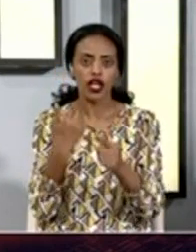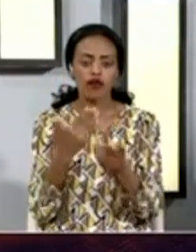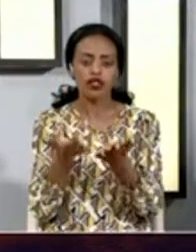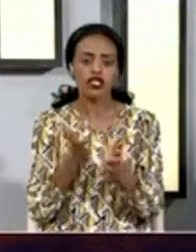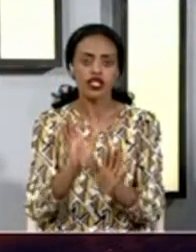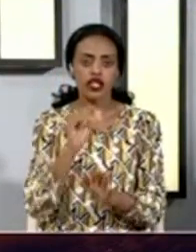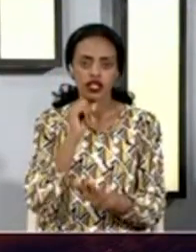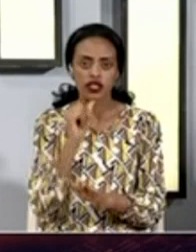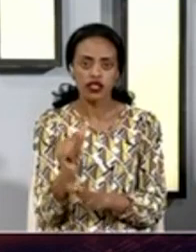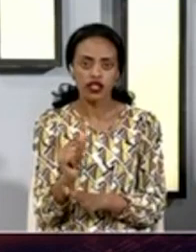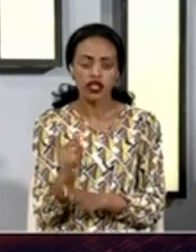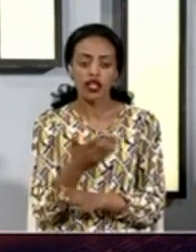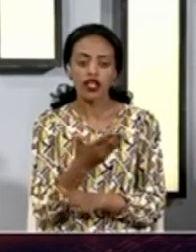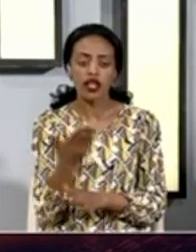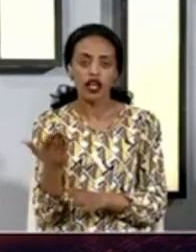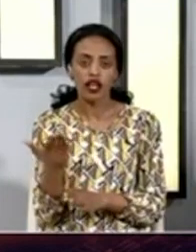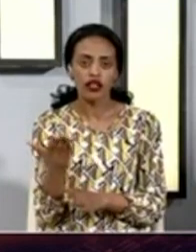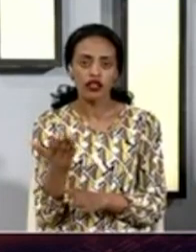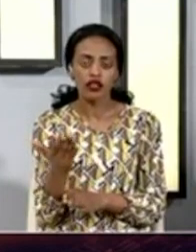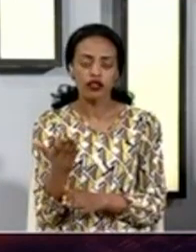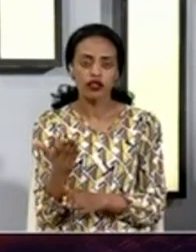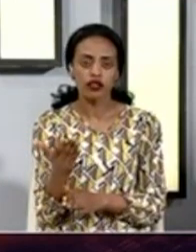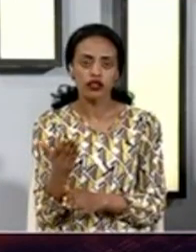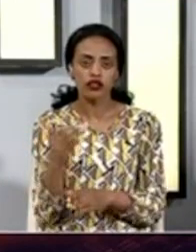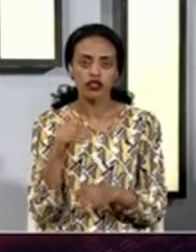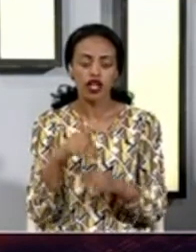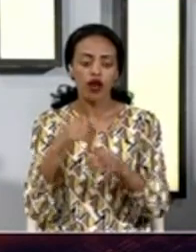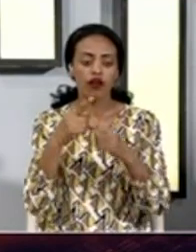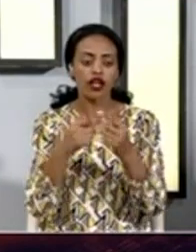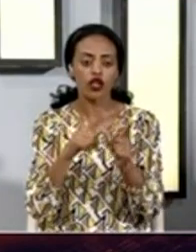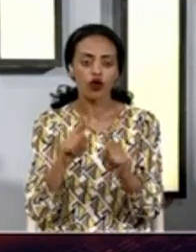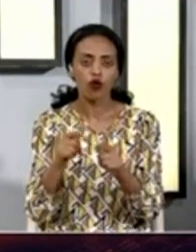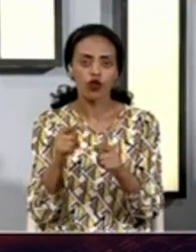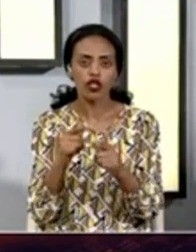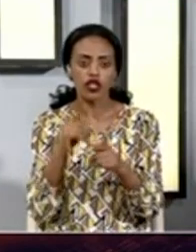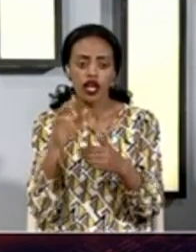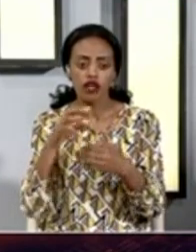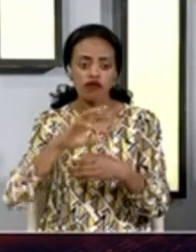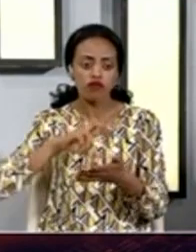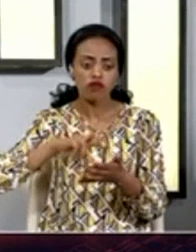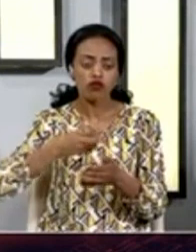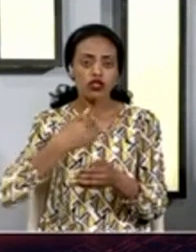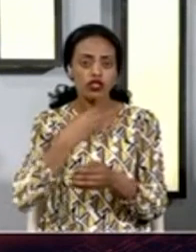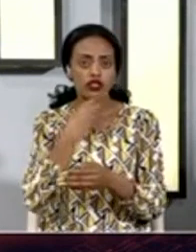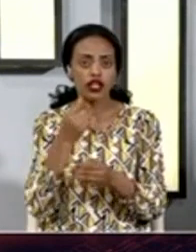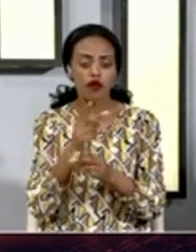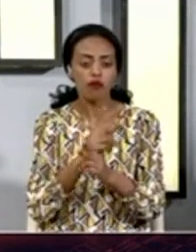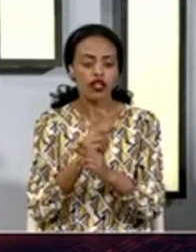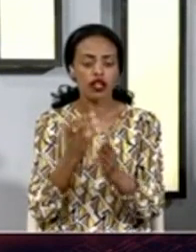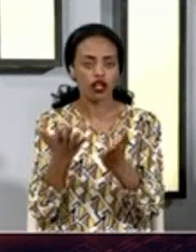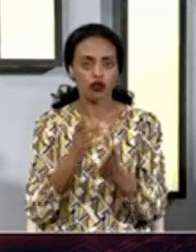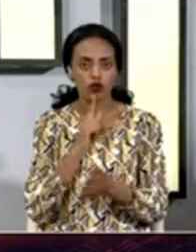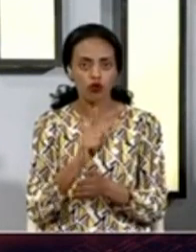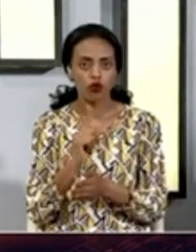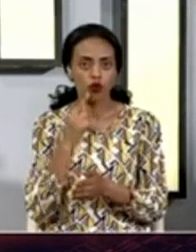ዘየድልዩ ነገራት ክበል ኣብ ከይዲ እውን ምጭርባራት ከይህልው በጥንቃቅ ከድሊ እዩ።